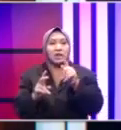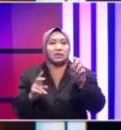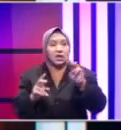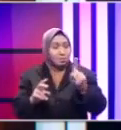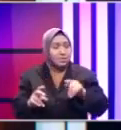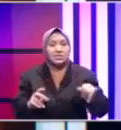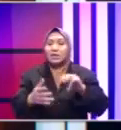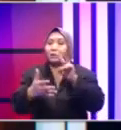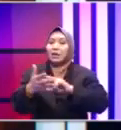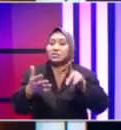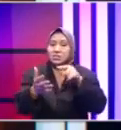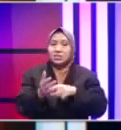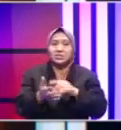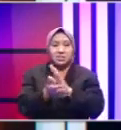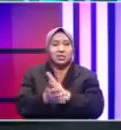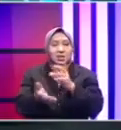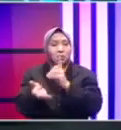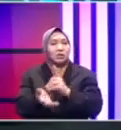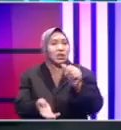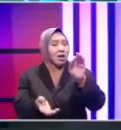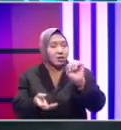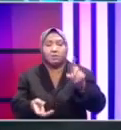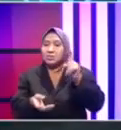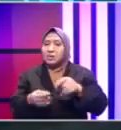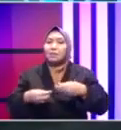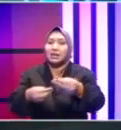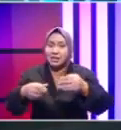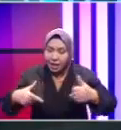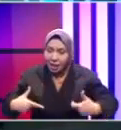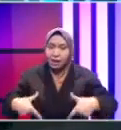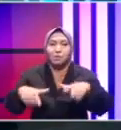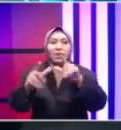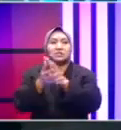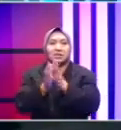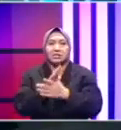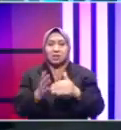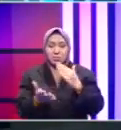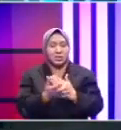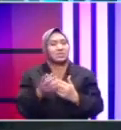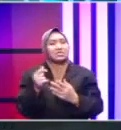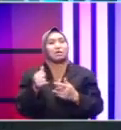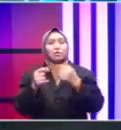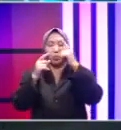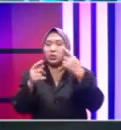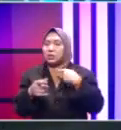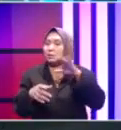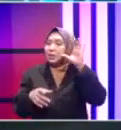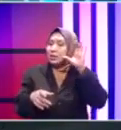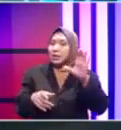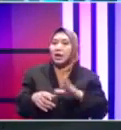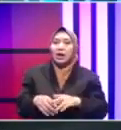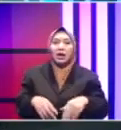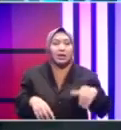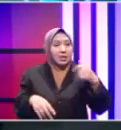baca ini Allah data adiknya berhenti sekejap bagilah dua ini saya berhenti sebentar untuk kita ingat